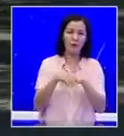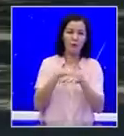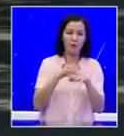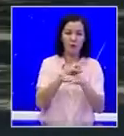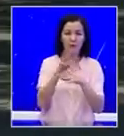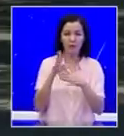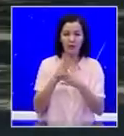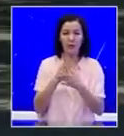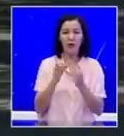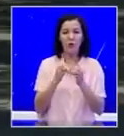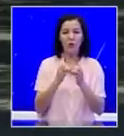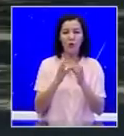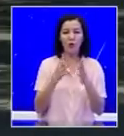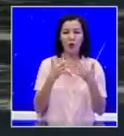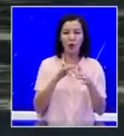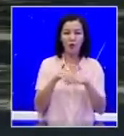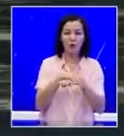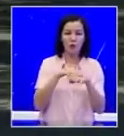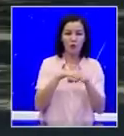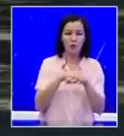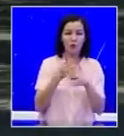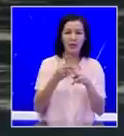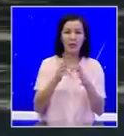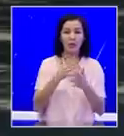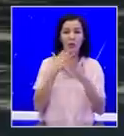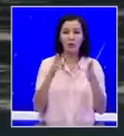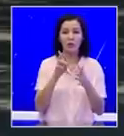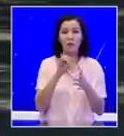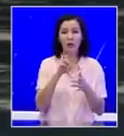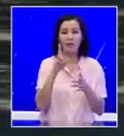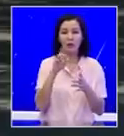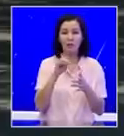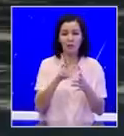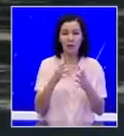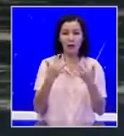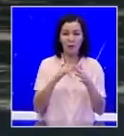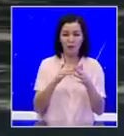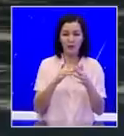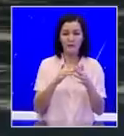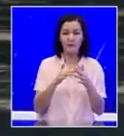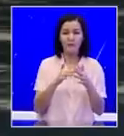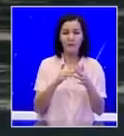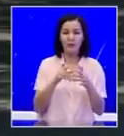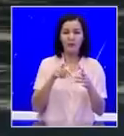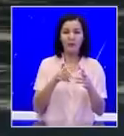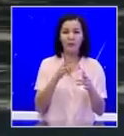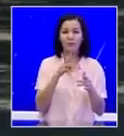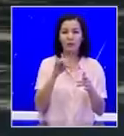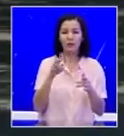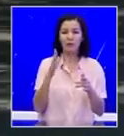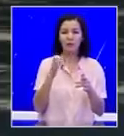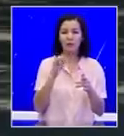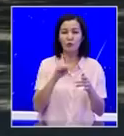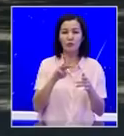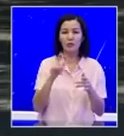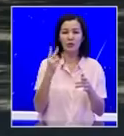қамтып жатыр. 10 ауылдық округте. Ең үлкен округ бізде Балпық ауылдық округі. Балпық округінің өзінде 1 миллион 500